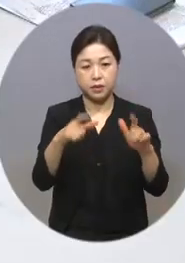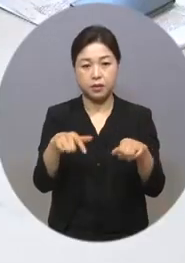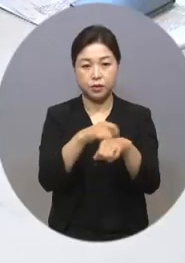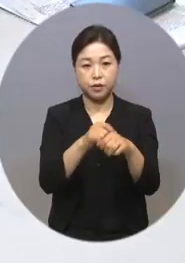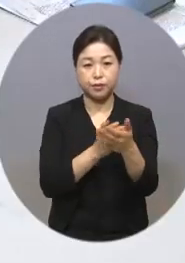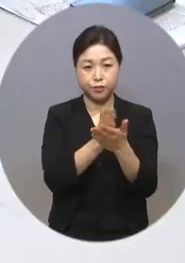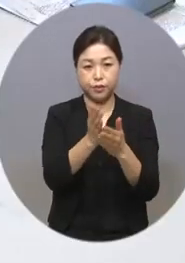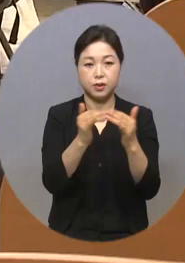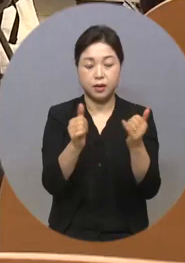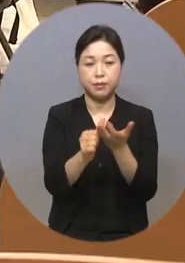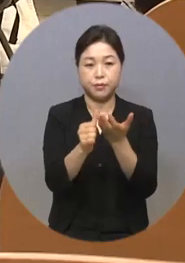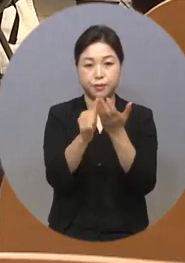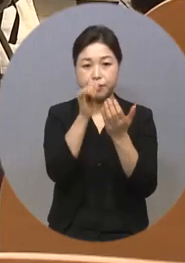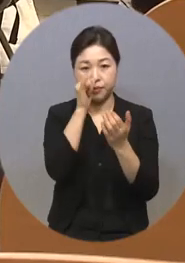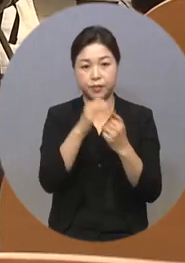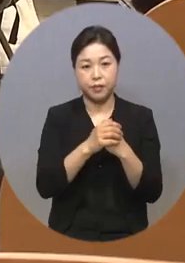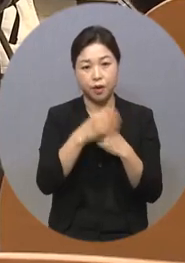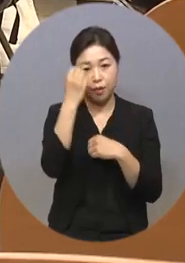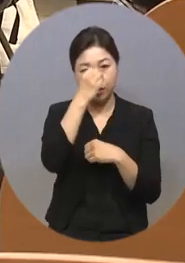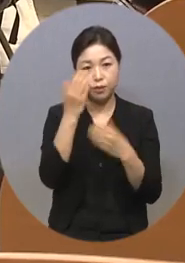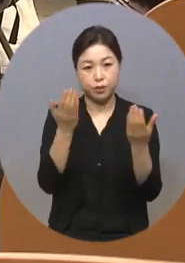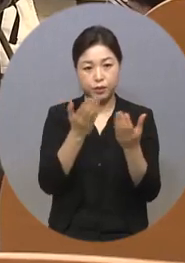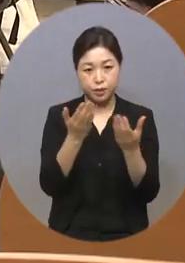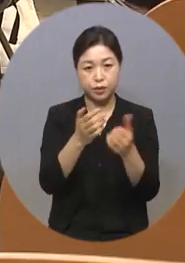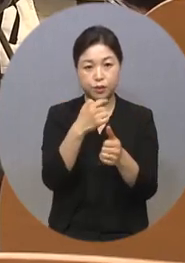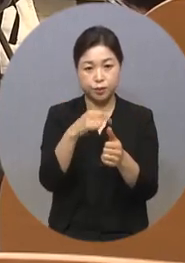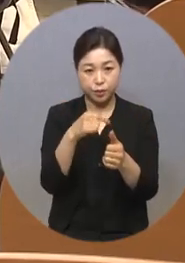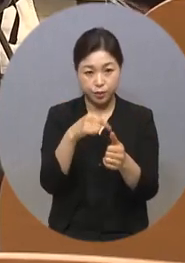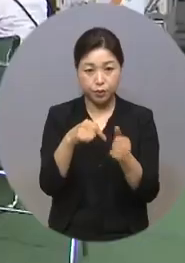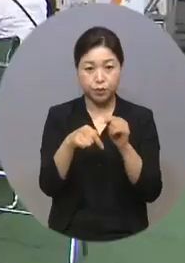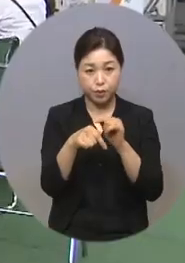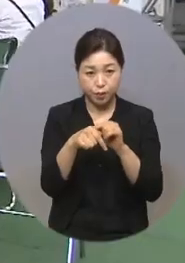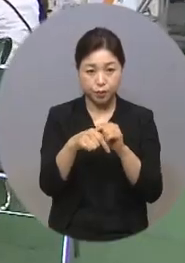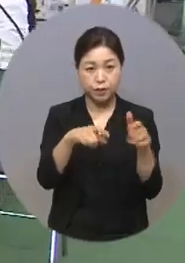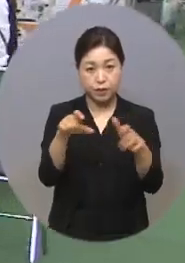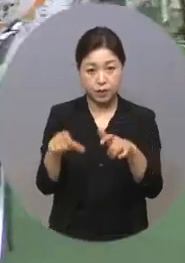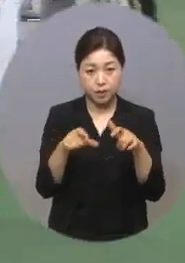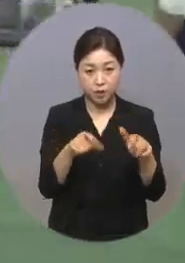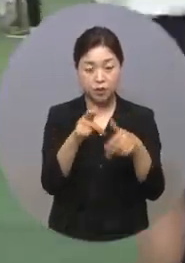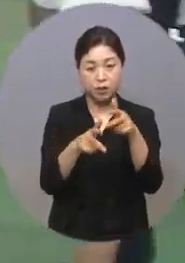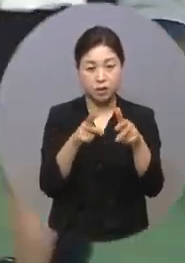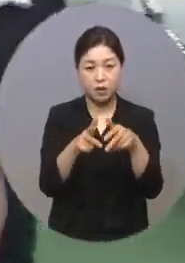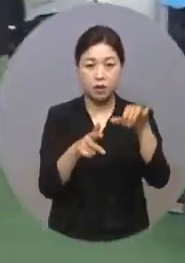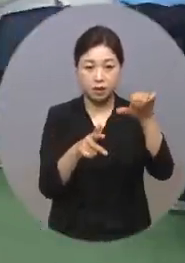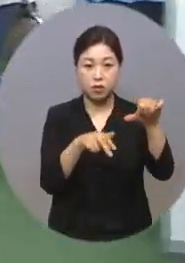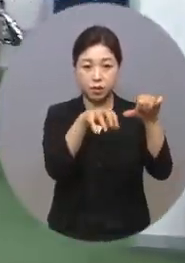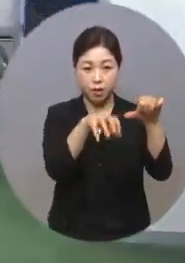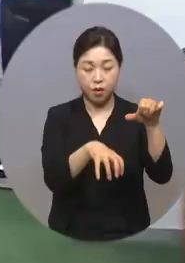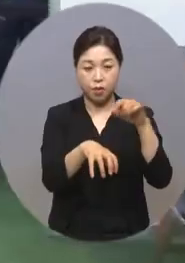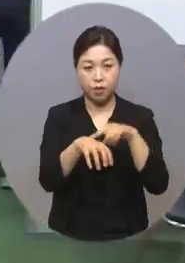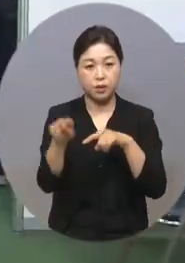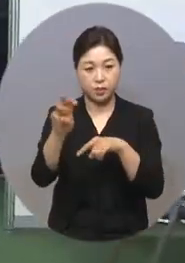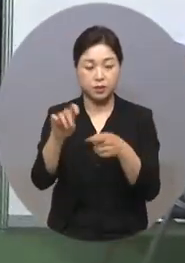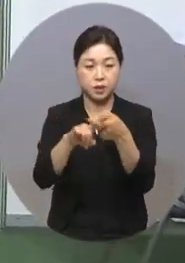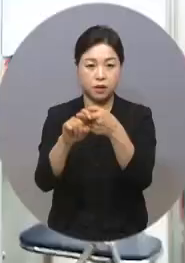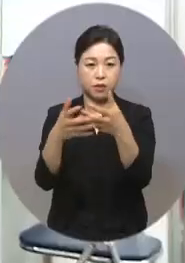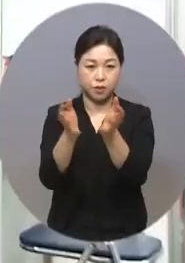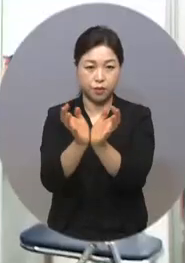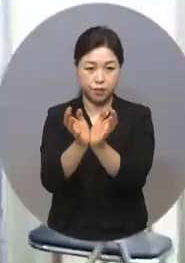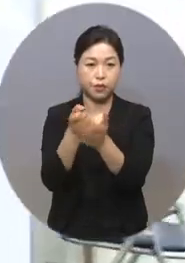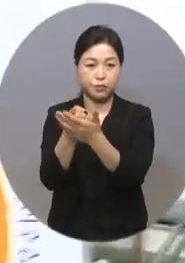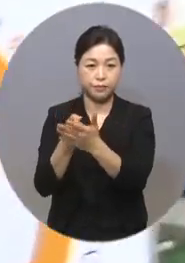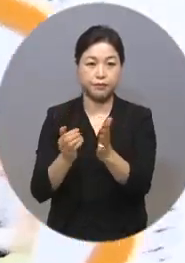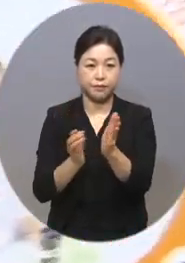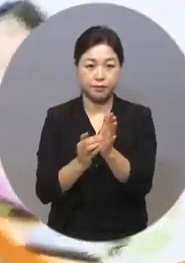인재를 양성하는 고등 직업교육 어쩜 지구 사업의 5개 권역 30개 연합체를 선정했다고 밝혔습니다